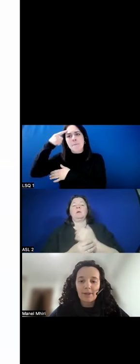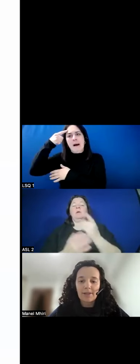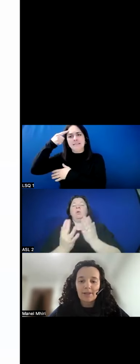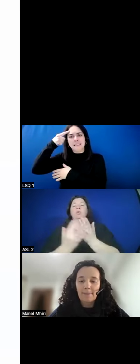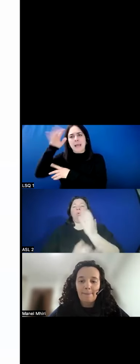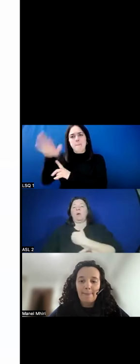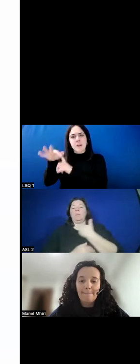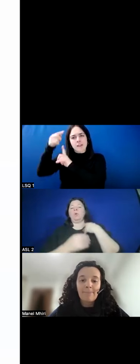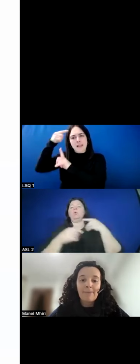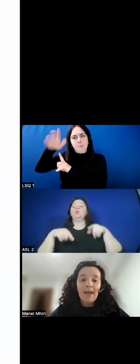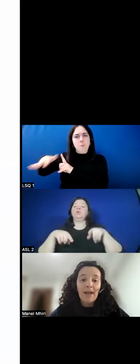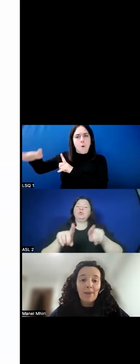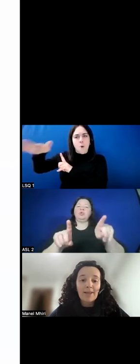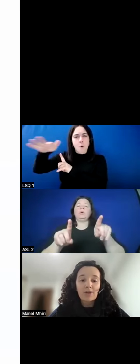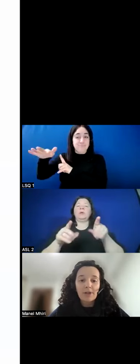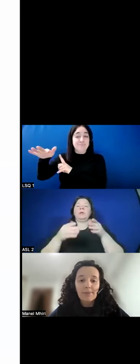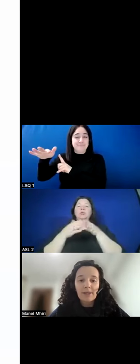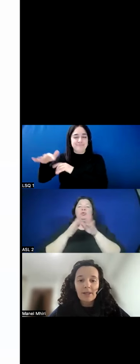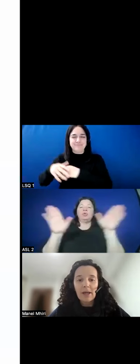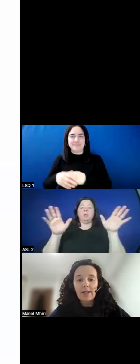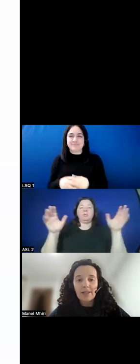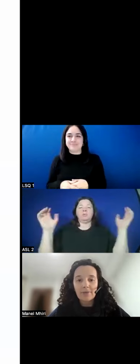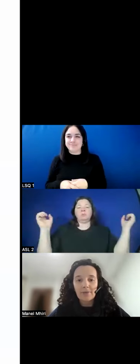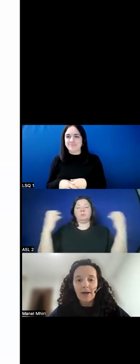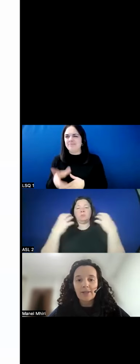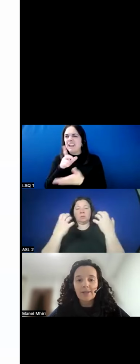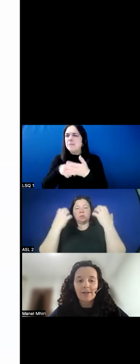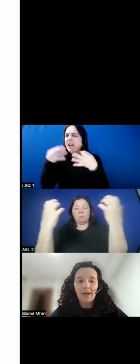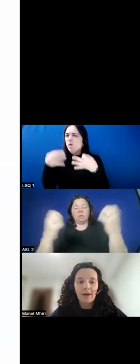priorités au cours de l'Assemblée générale annuelle.